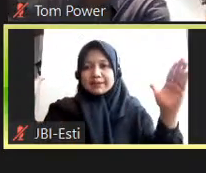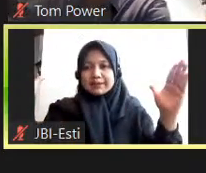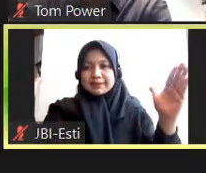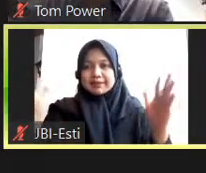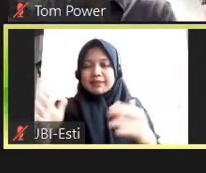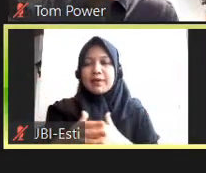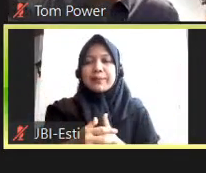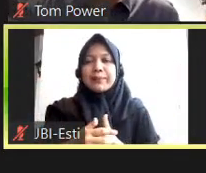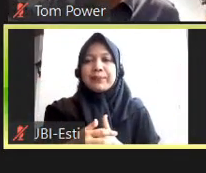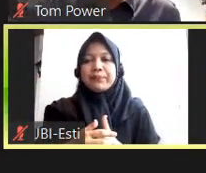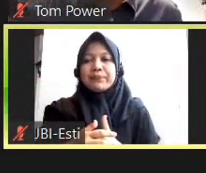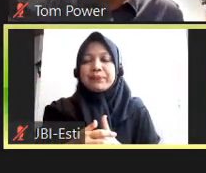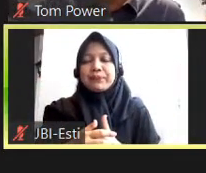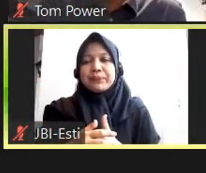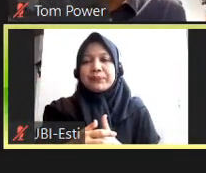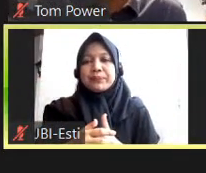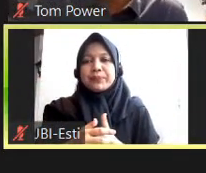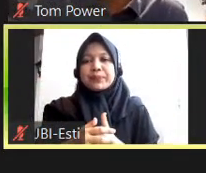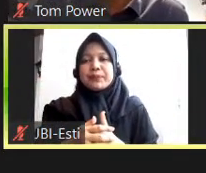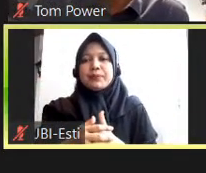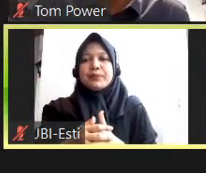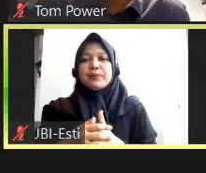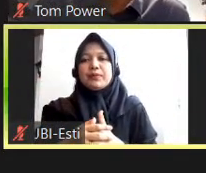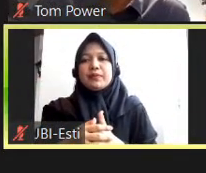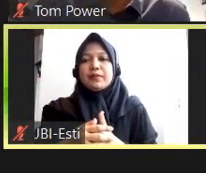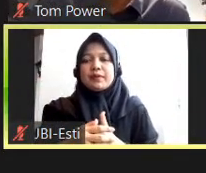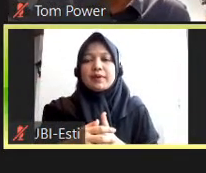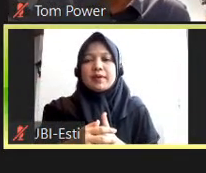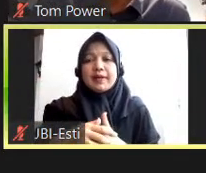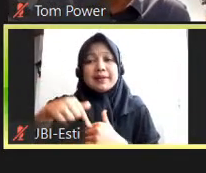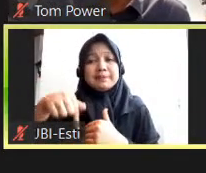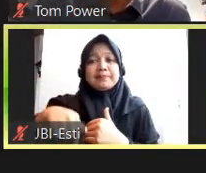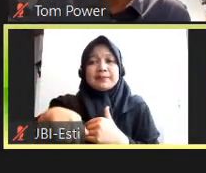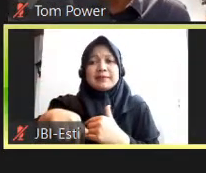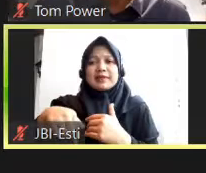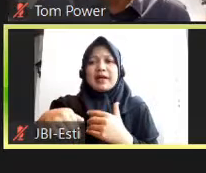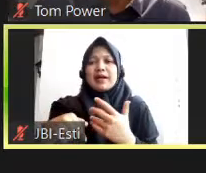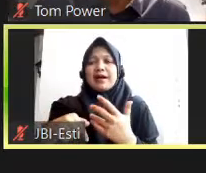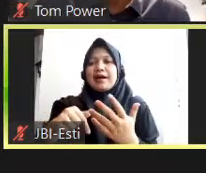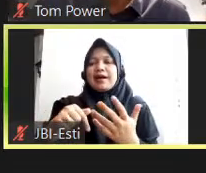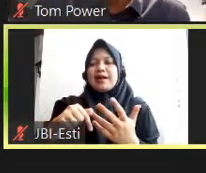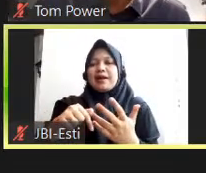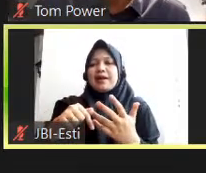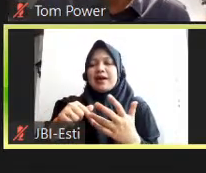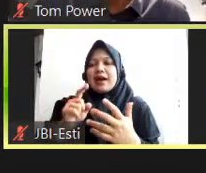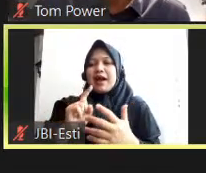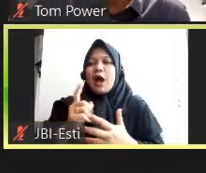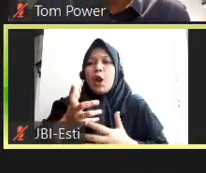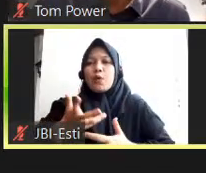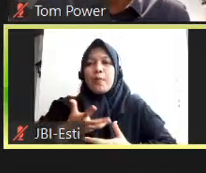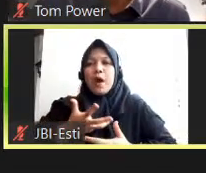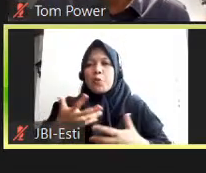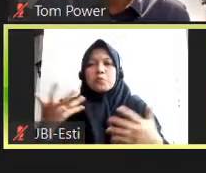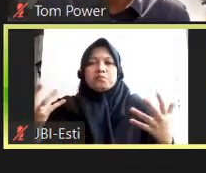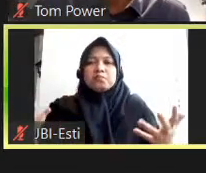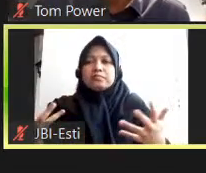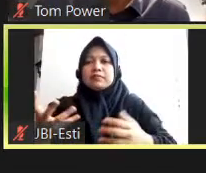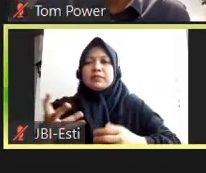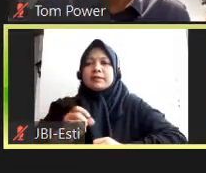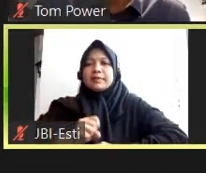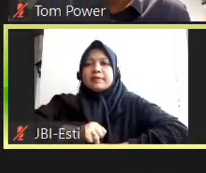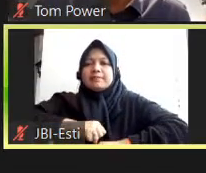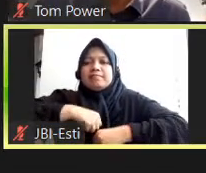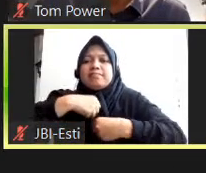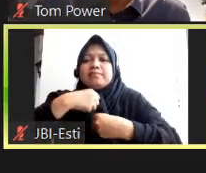ada perluasan ruang di mana kita bisa mengekspresikan apa yang kita inginkan dari kehidupan berbangsa